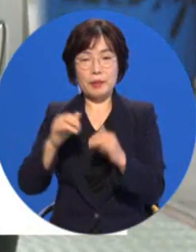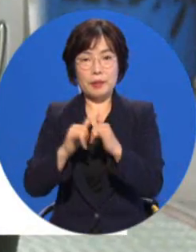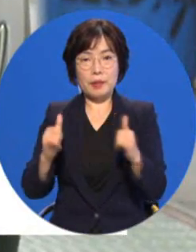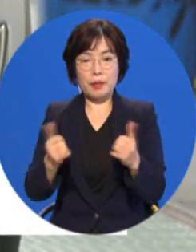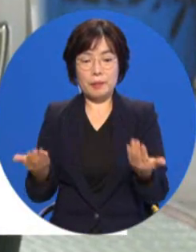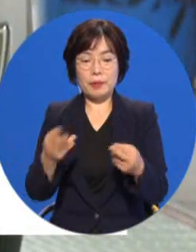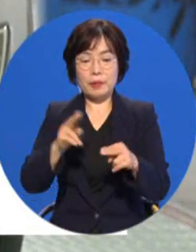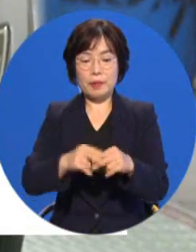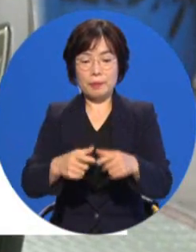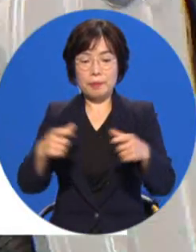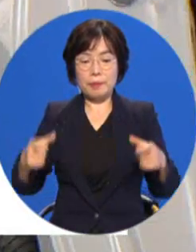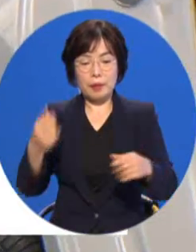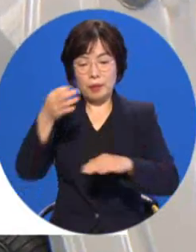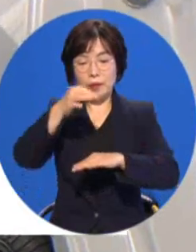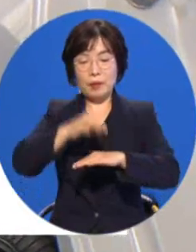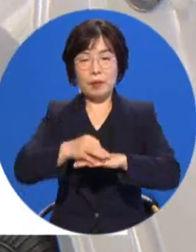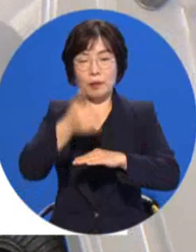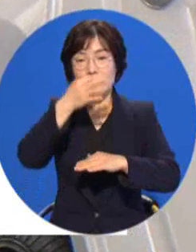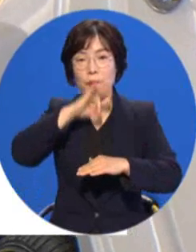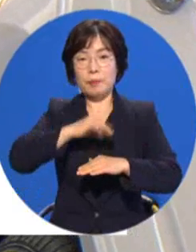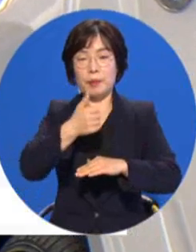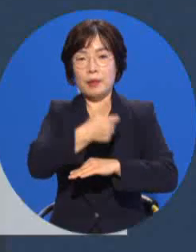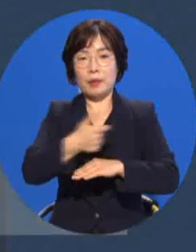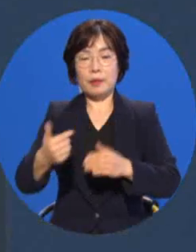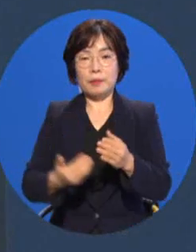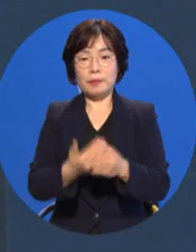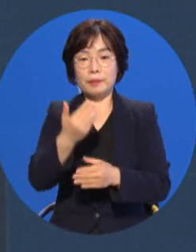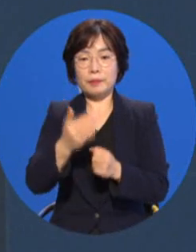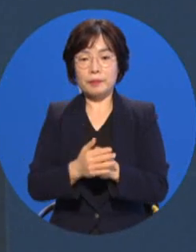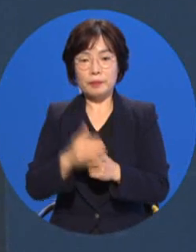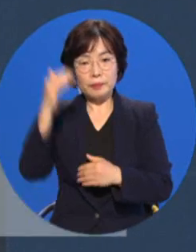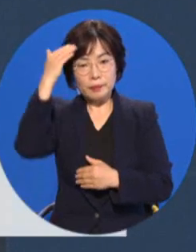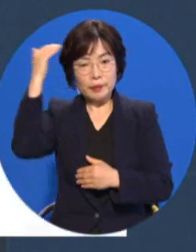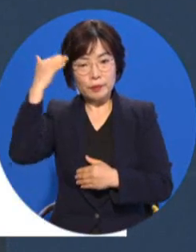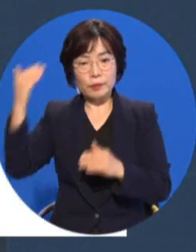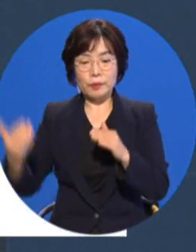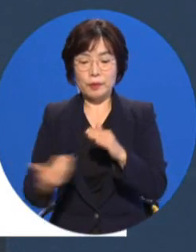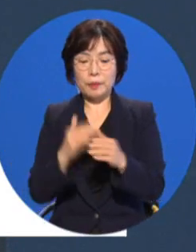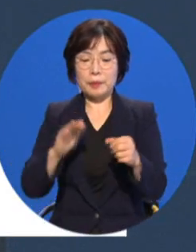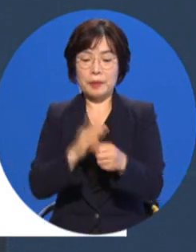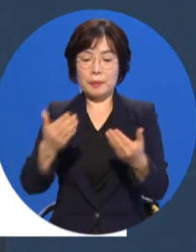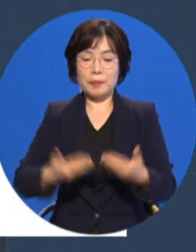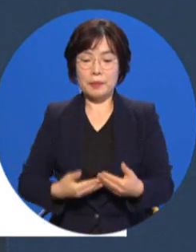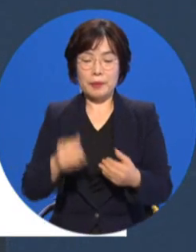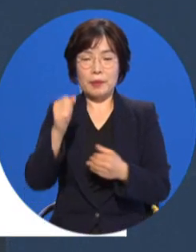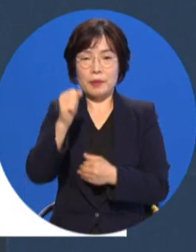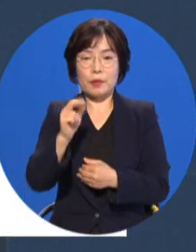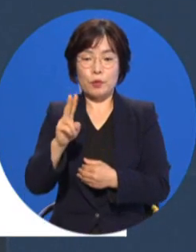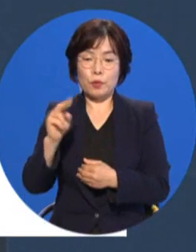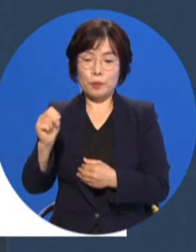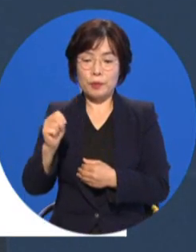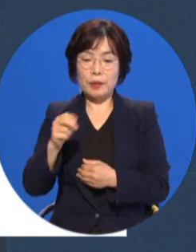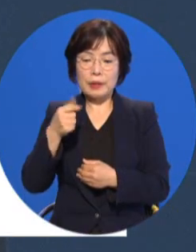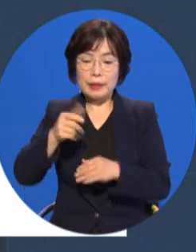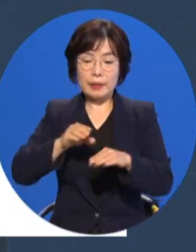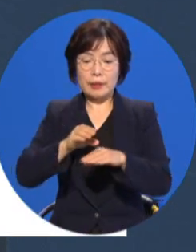명의 고용 효과가 발생할 것으로 예상되고 있습니다. 국내 최고의 사랑받는 SUV